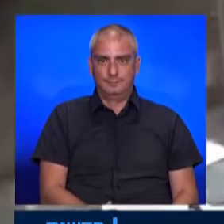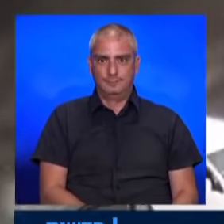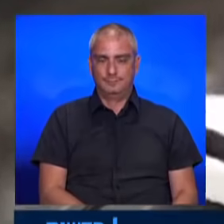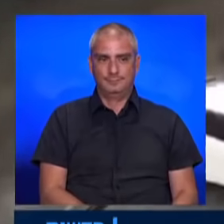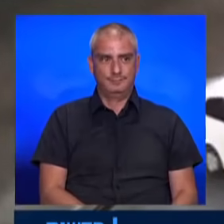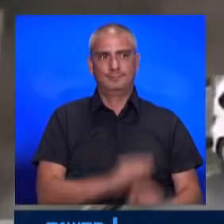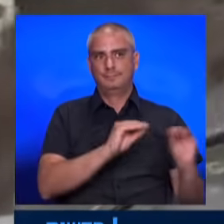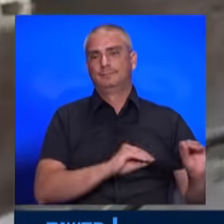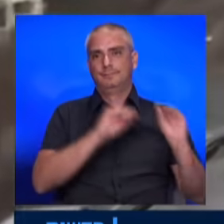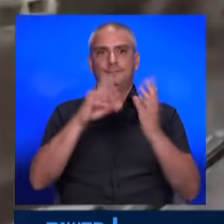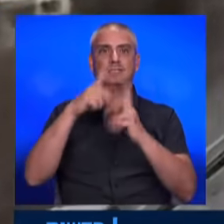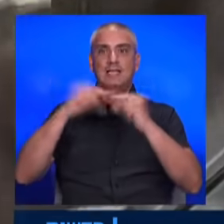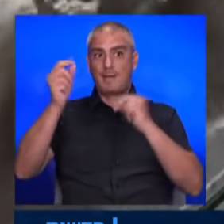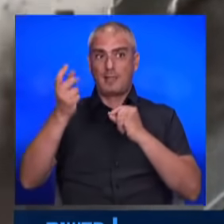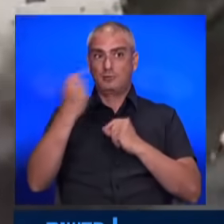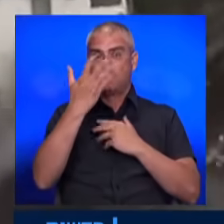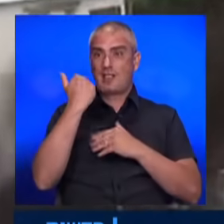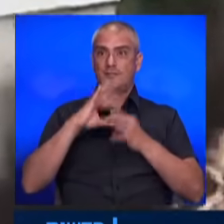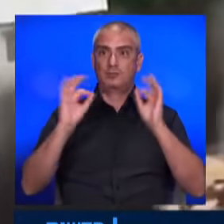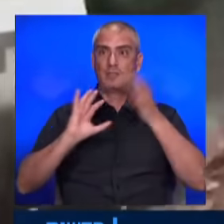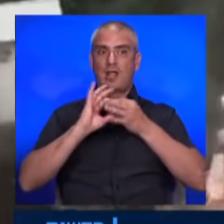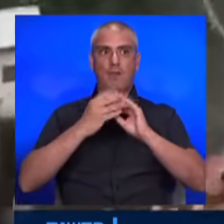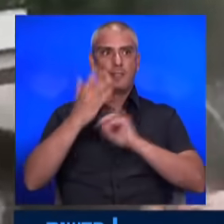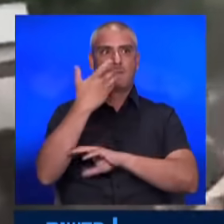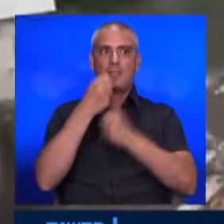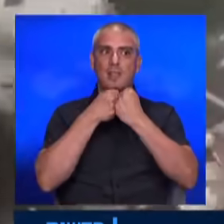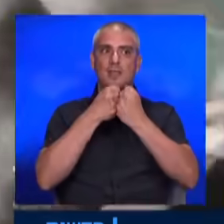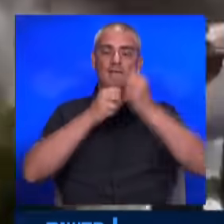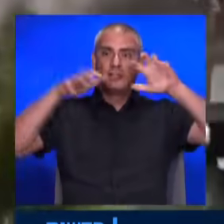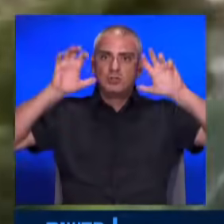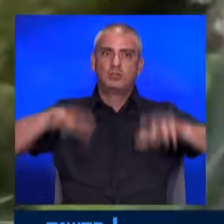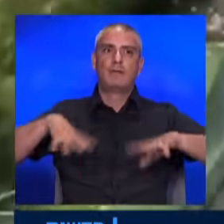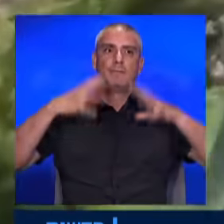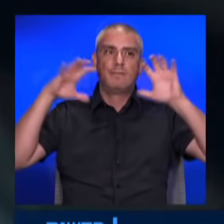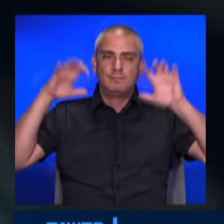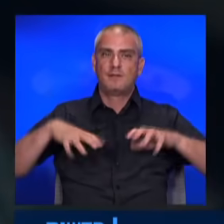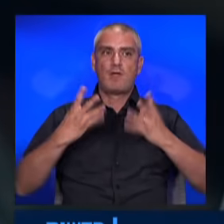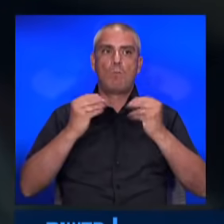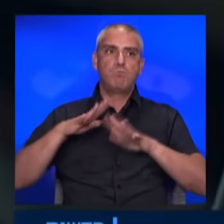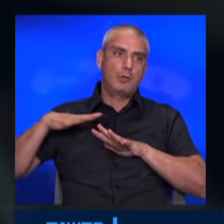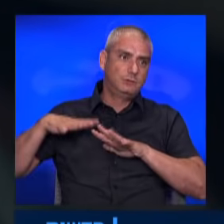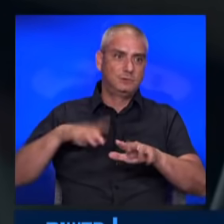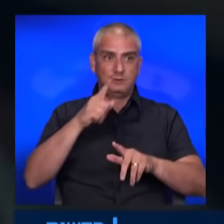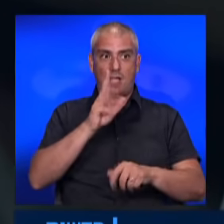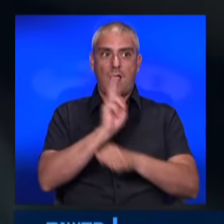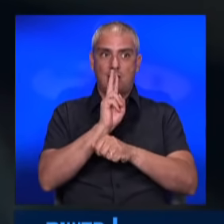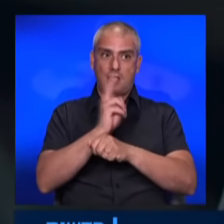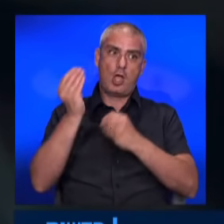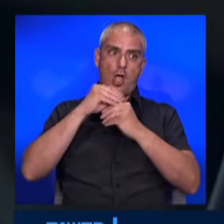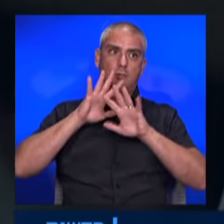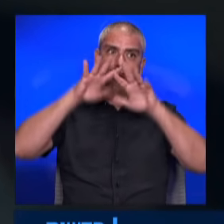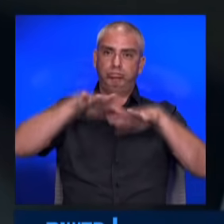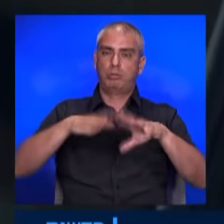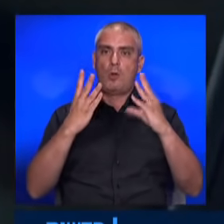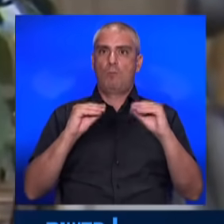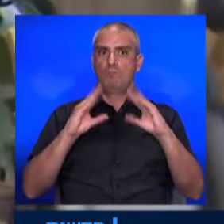נקפוץ למרכז יפן. שבועות לפני האולימפיאדה, המדינה נאבקת בגשמים כבדים ומפולות בוץ. This is warning of a potential